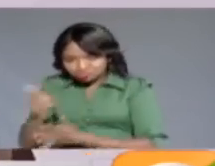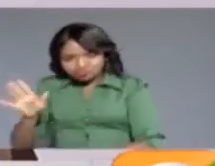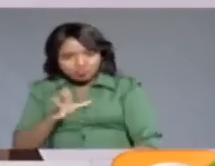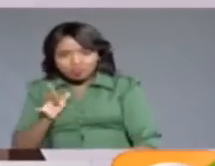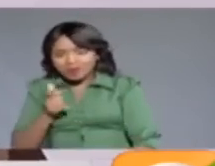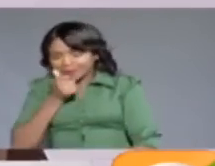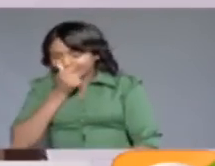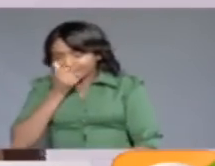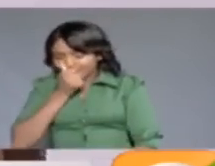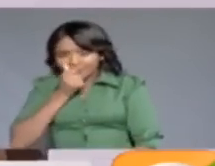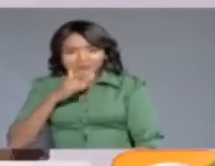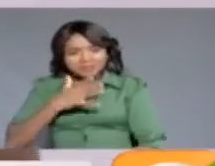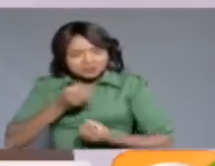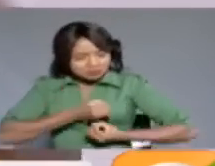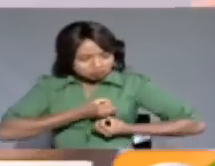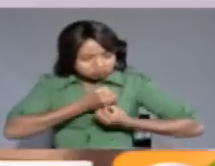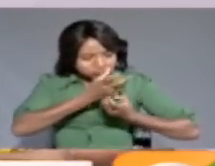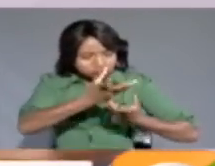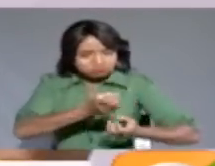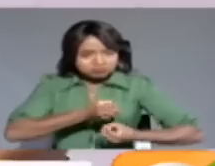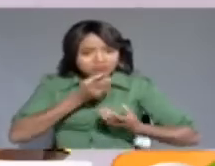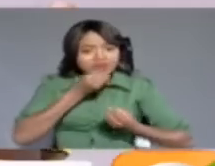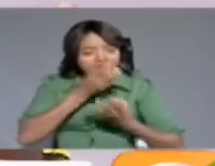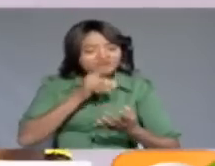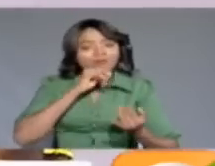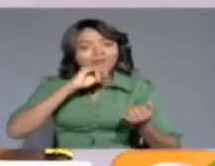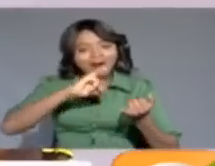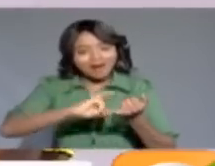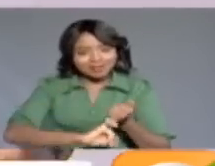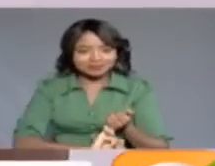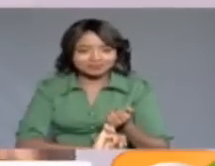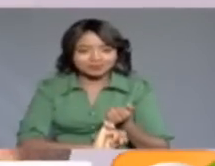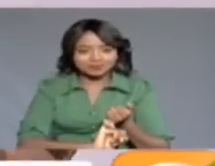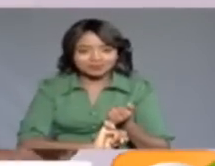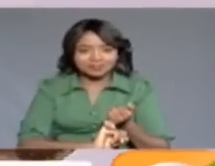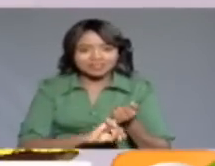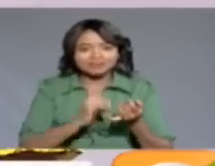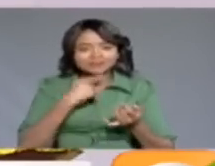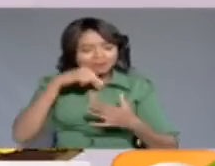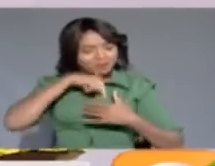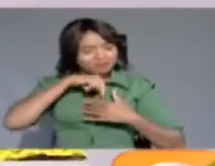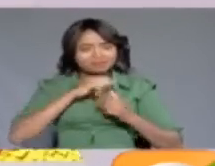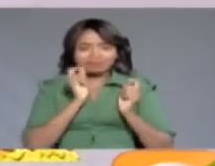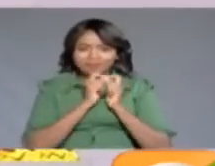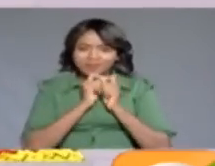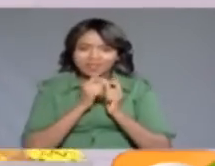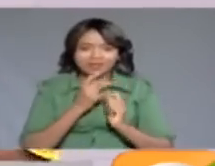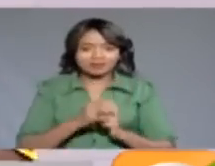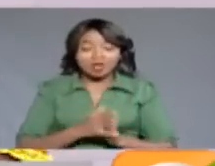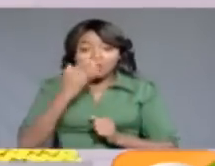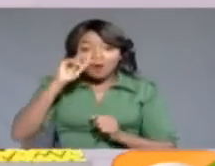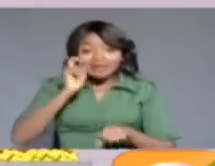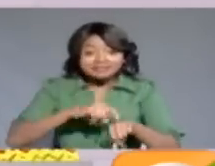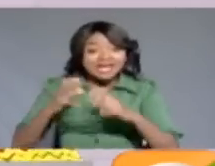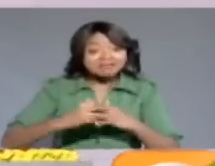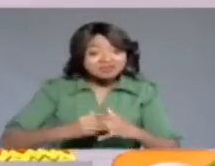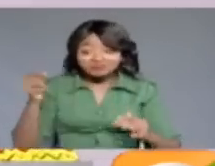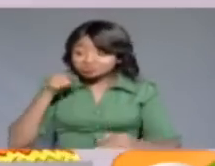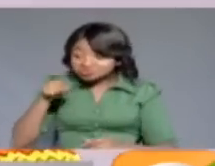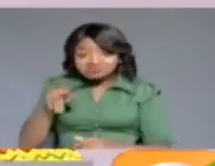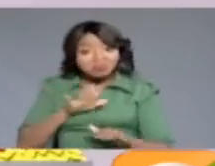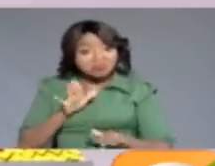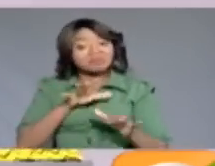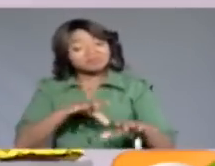uchungu wako, muelezee uchungu wako, lakini ukiondoka wewe ndio utajiumiza. Maanake pale boma ni lako. Weka mikakati ya kwamba wale